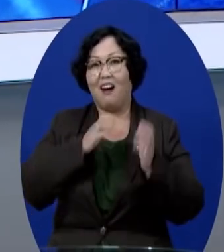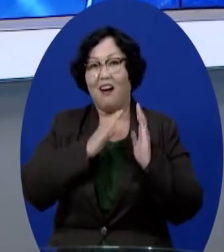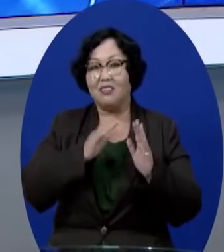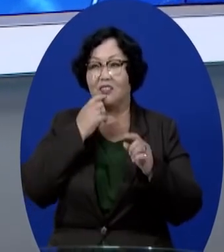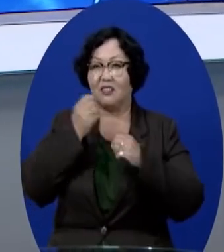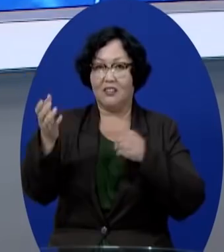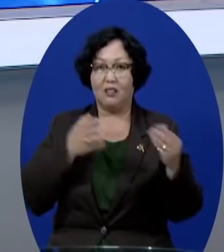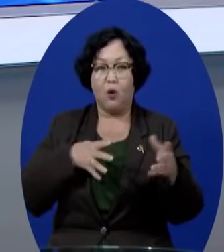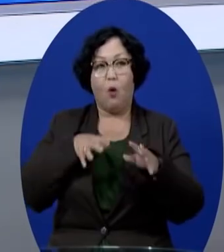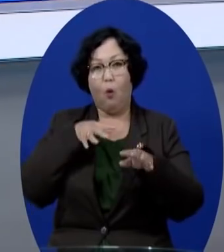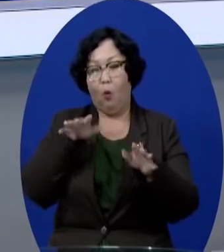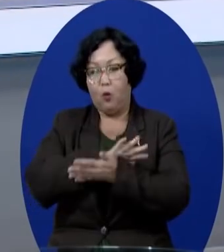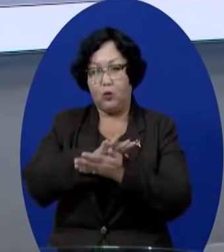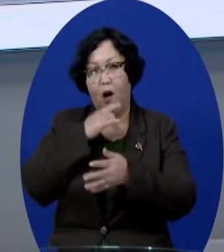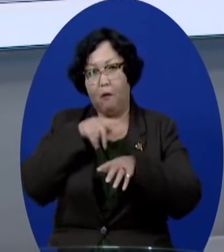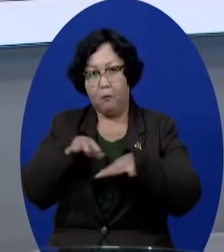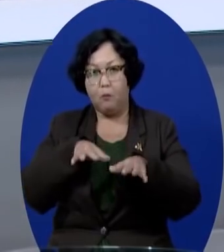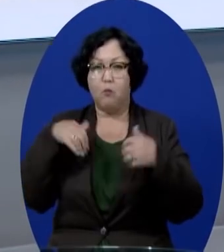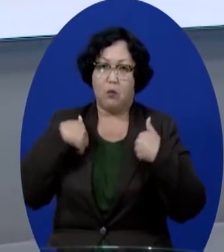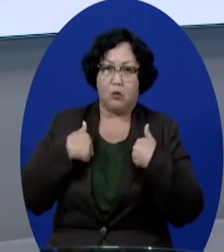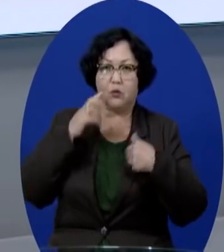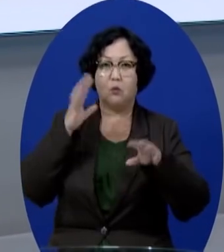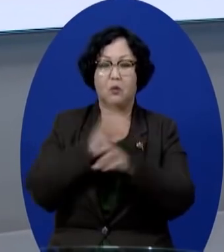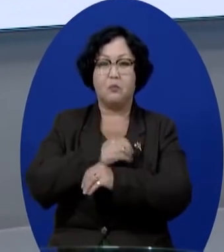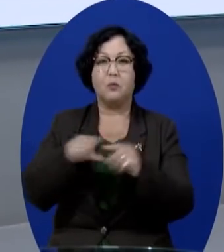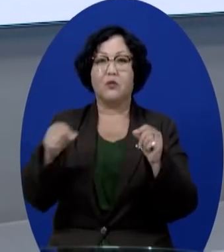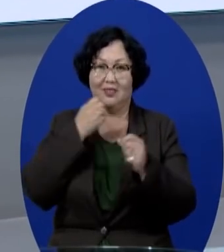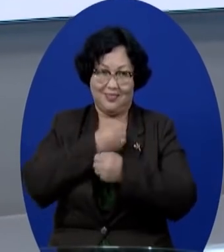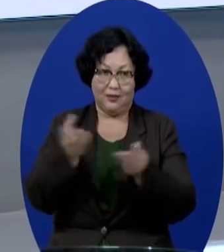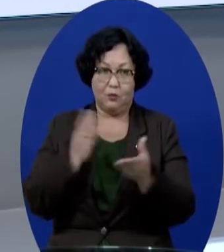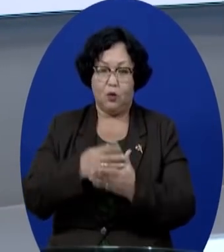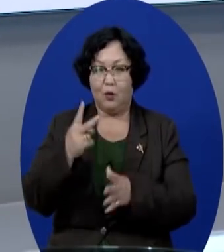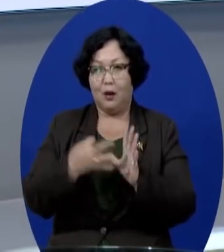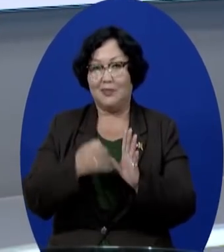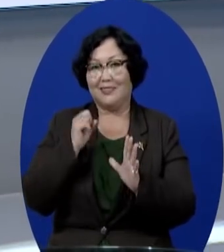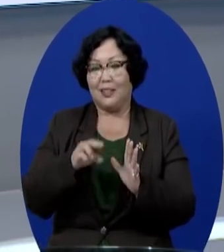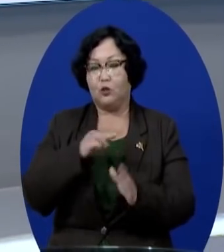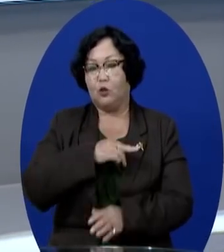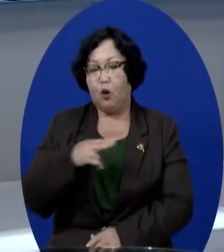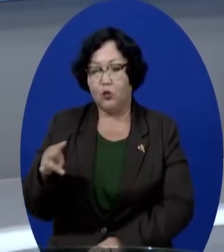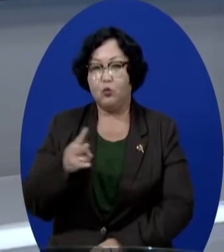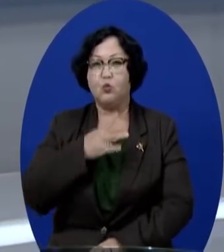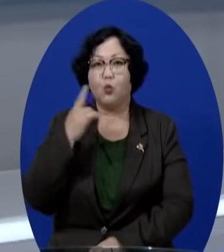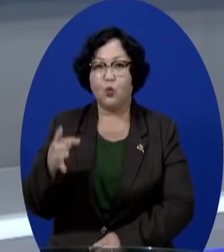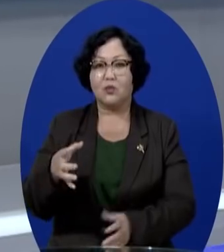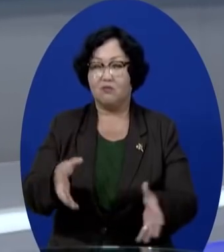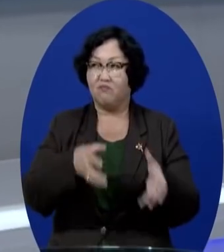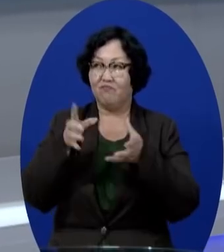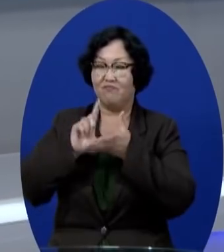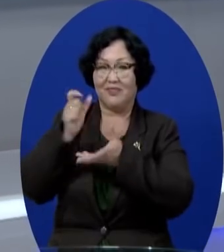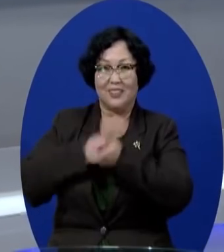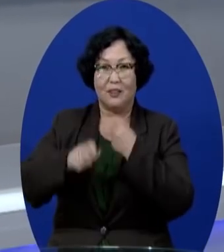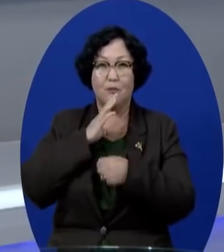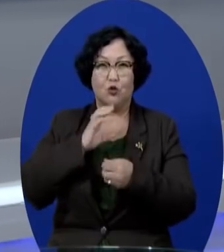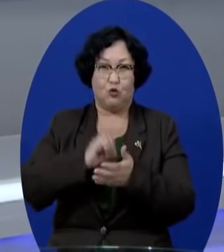зохион байгуулахгүй байх үүрэг хөргүүлжээ. Манай улс энэ жил 28 сая тонн нүүрс экспортлох төлөвлөгөөтөж 7 сарын хугацаанд